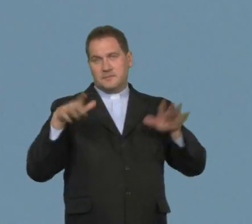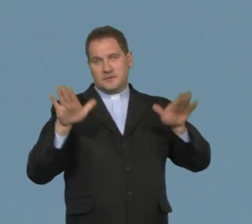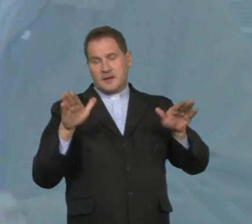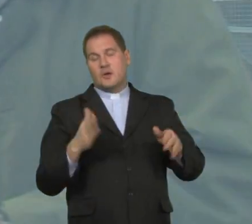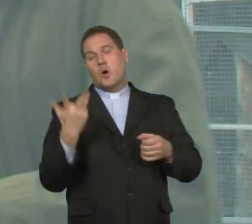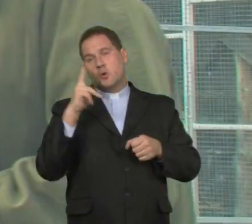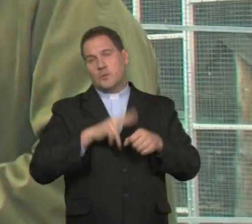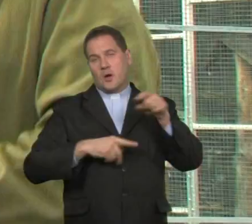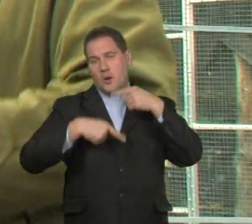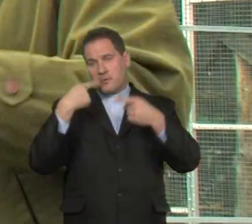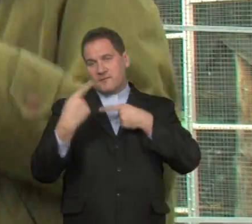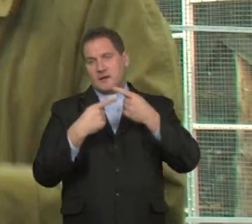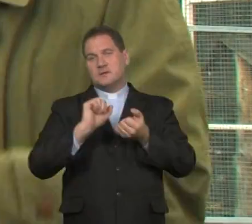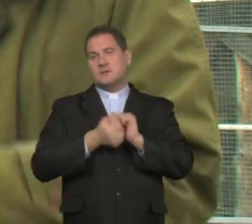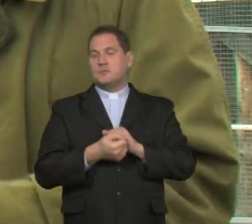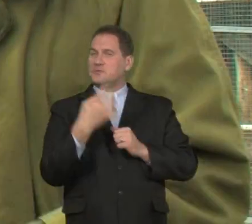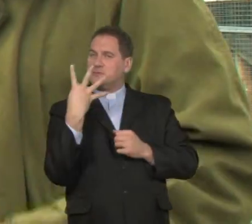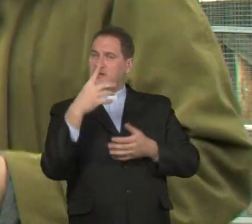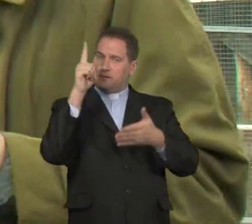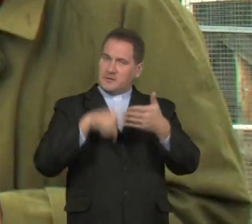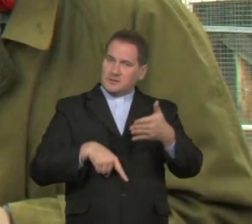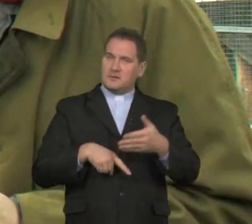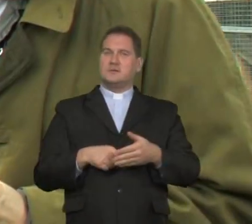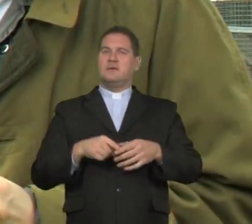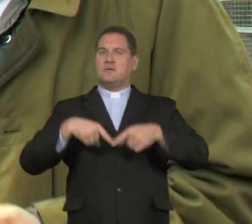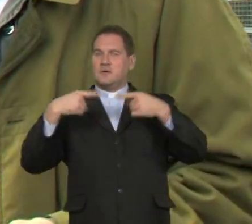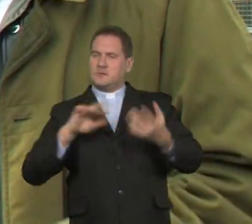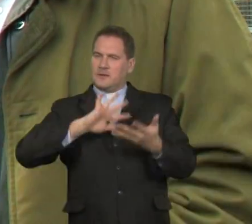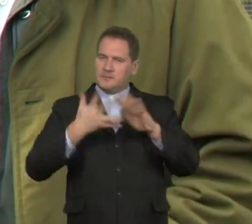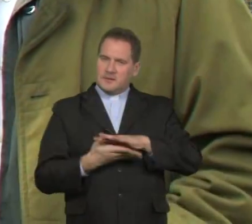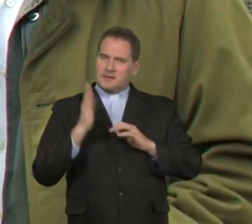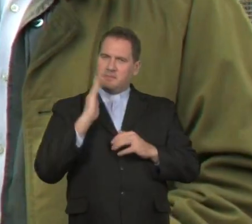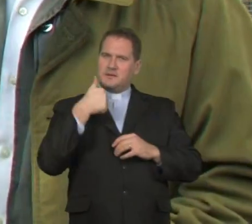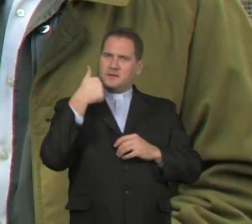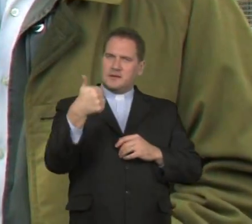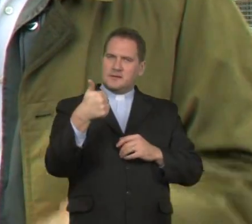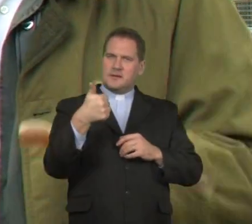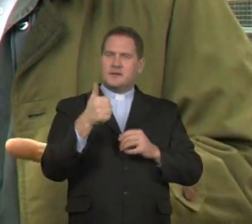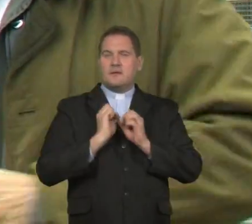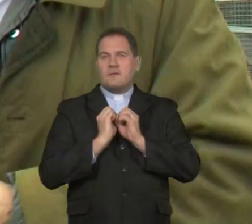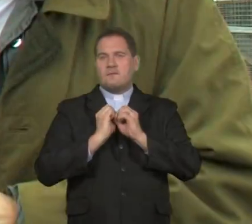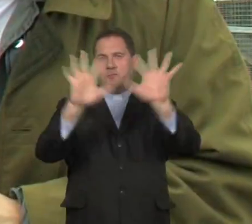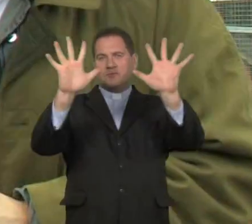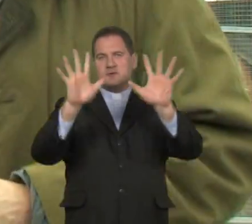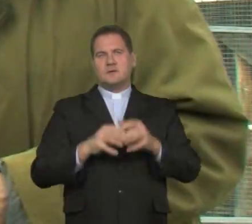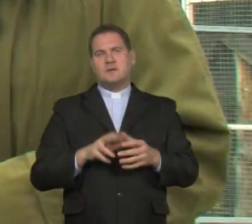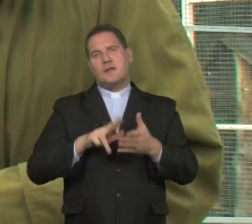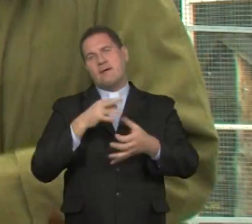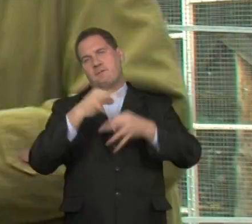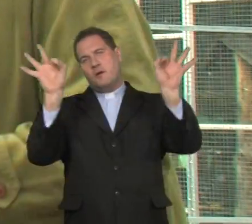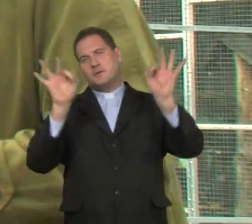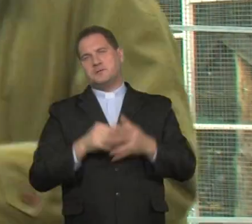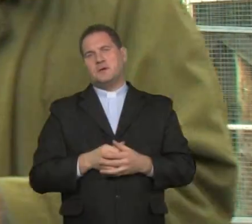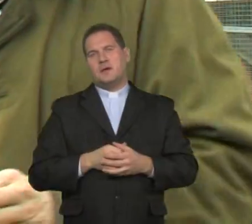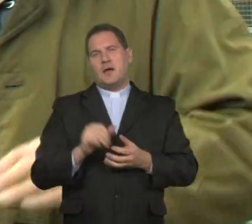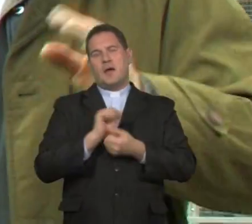pól. Te dwa myszołowe, o którym wam opowiadam, przebywają tu już 4 miesiące w ośrodku rehabilitacji i będzie